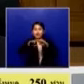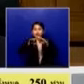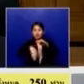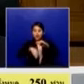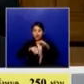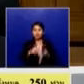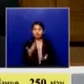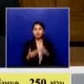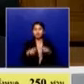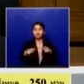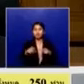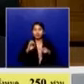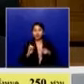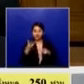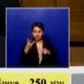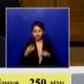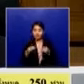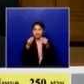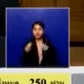ที่ถือบัตรสวัสดิการครับ